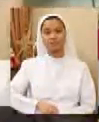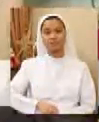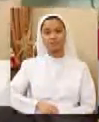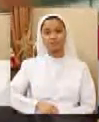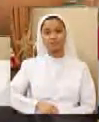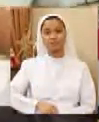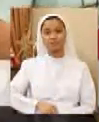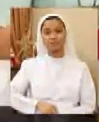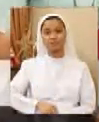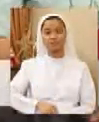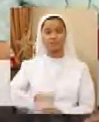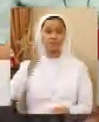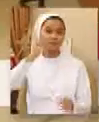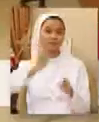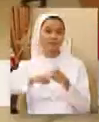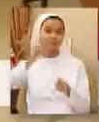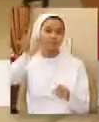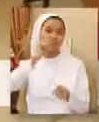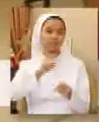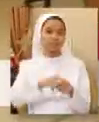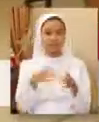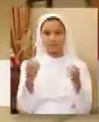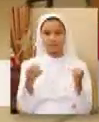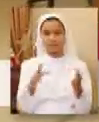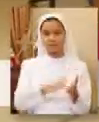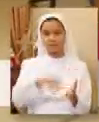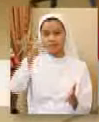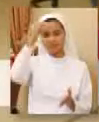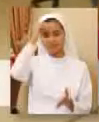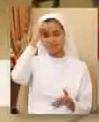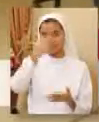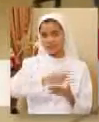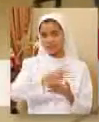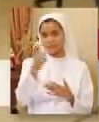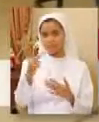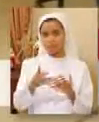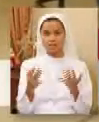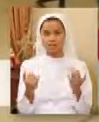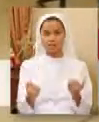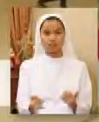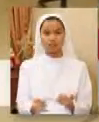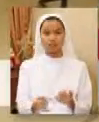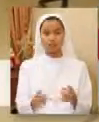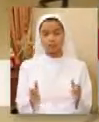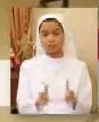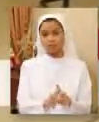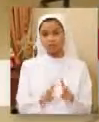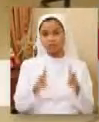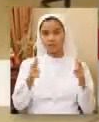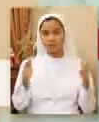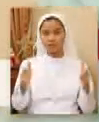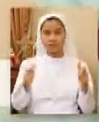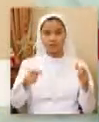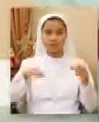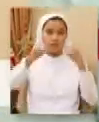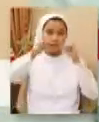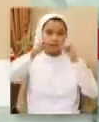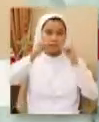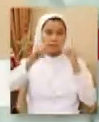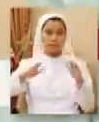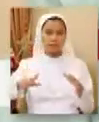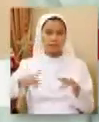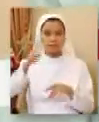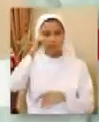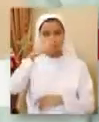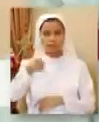Tapos you. Hindi po mga tugang, marami tayong natututunan sa ating programa. At talagang isang napakalaking biyaya o blessing